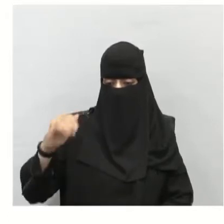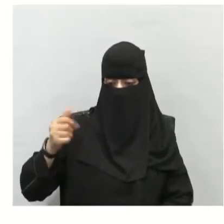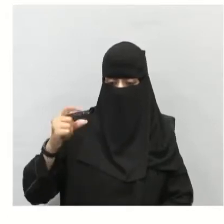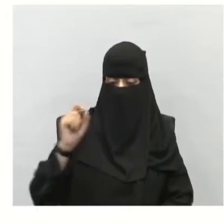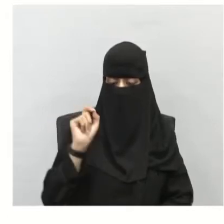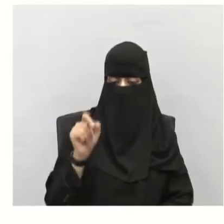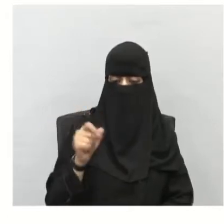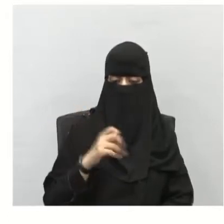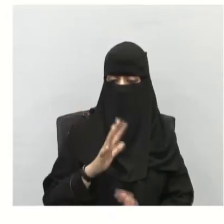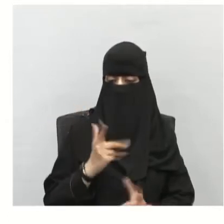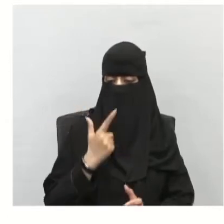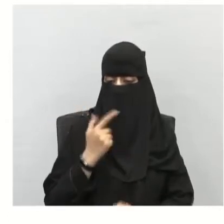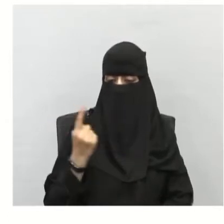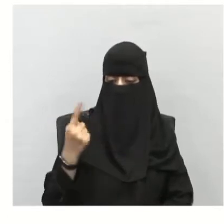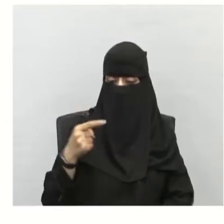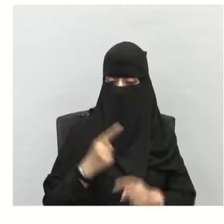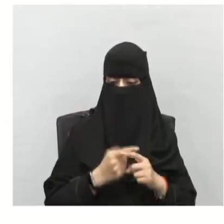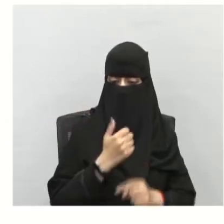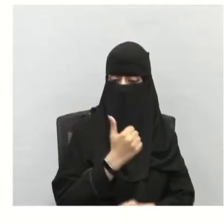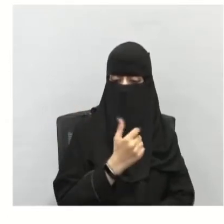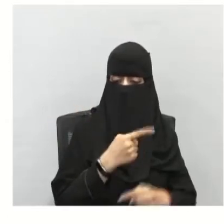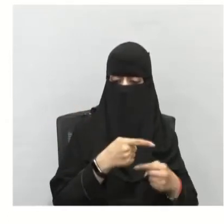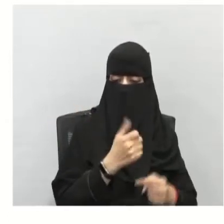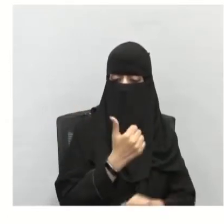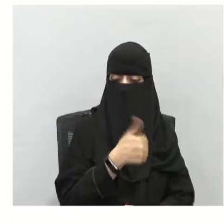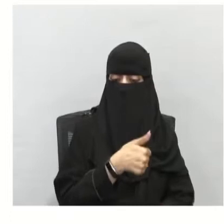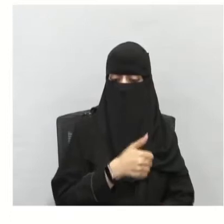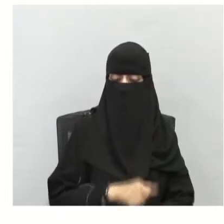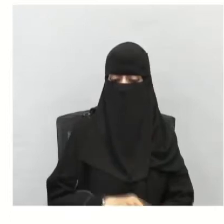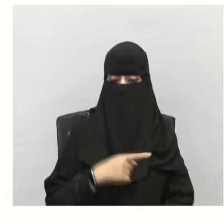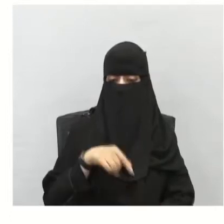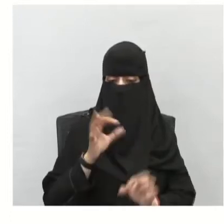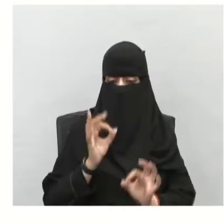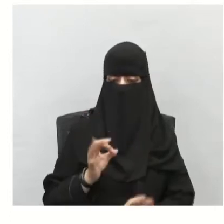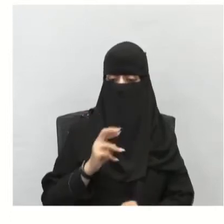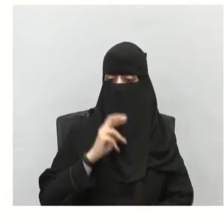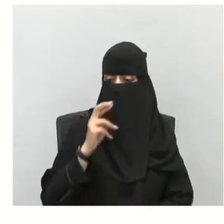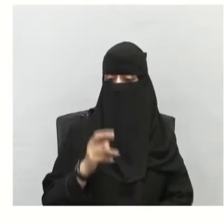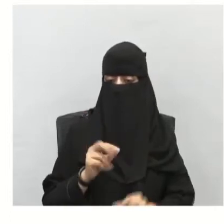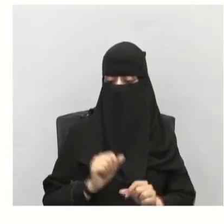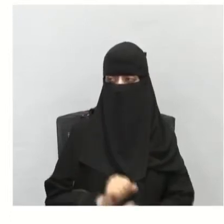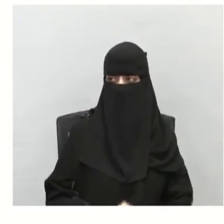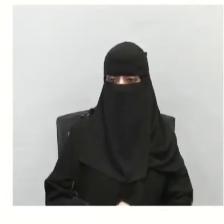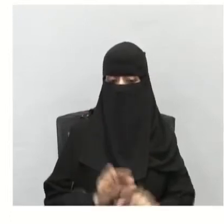10 ضرب 6 يعطيني ماذا؟ 60، أحسنتم، ممتازين. الآن أتأكد من الإجابة من خلال خط